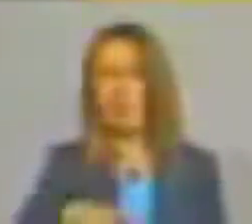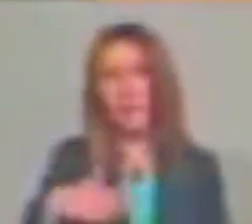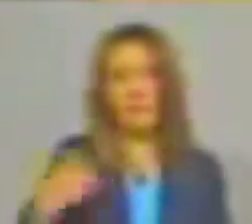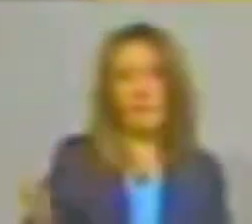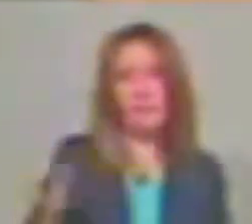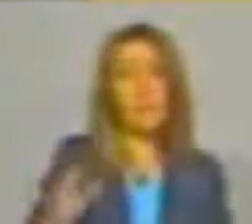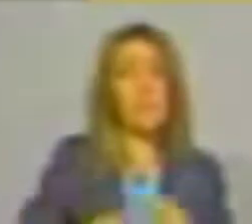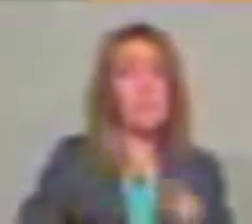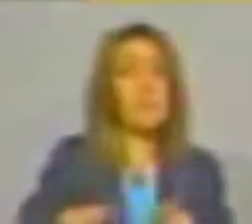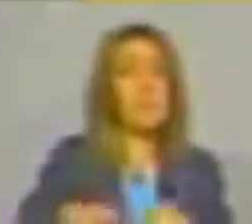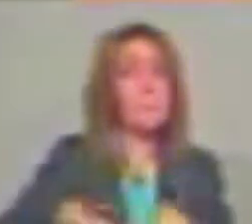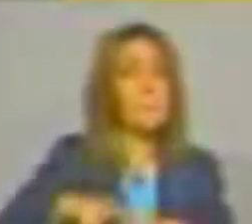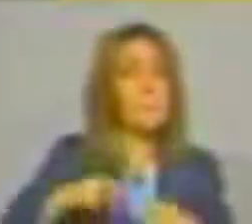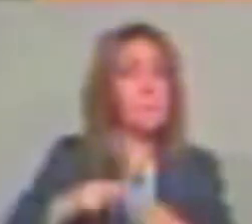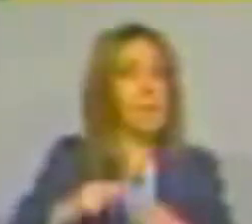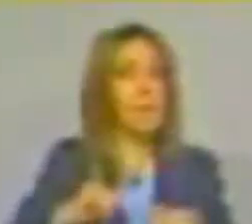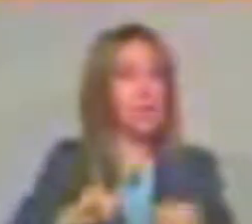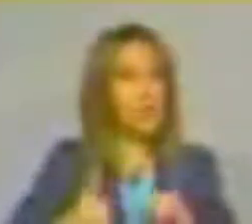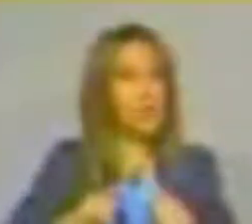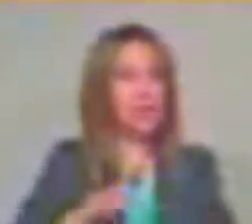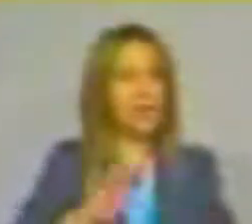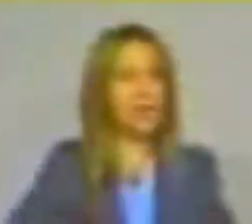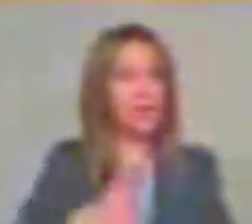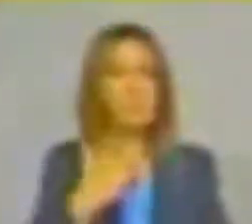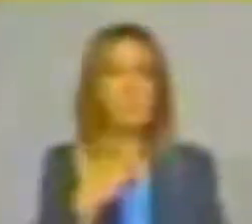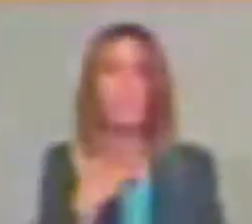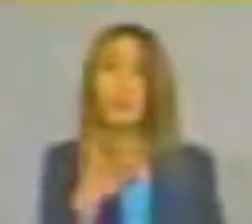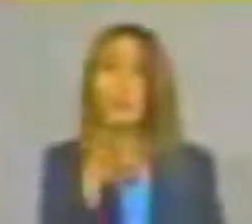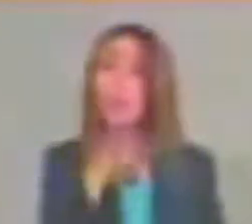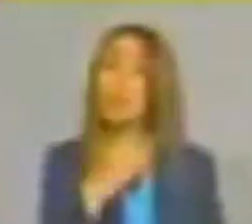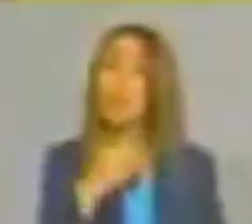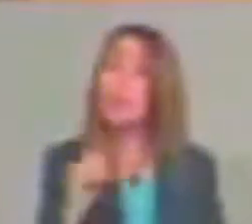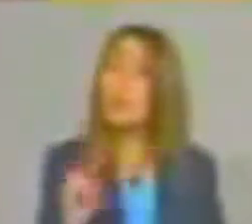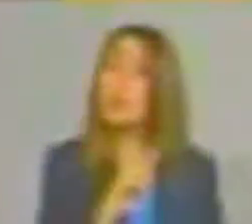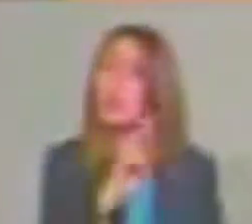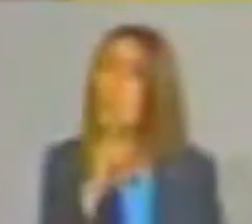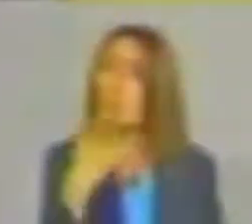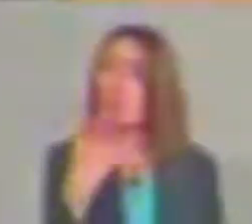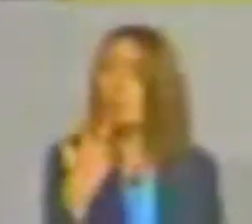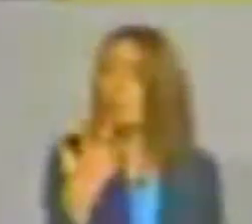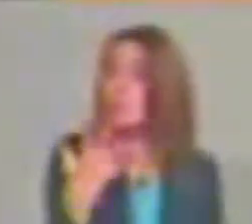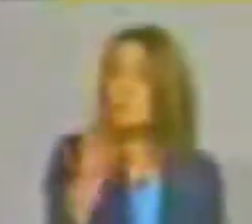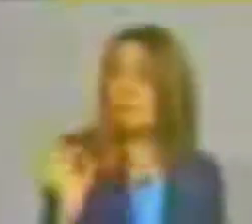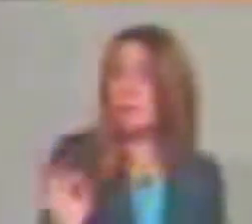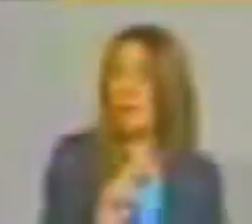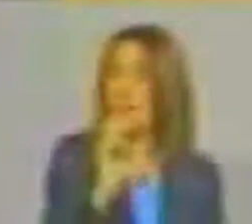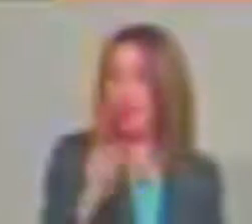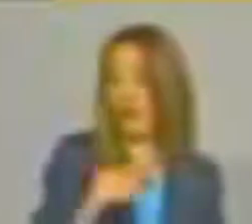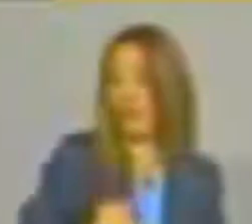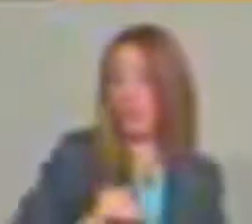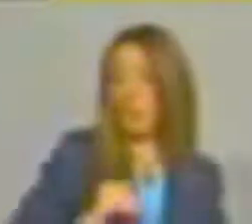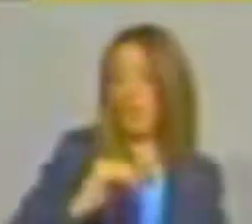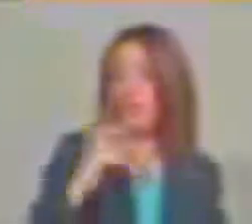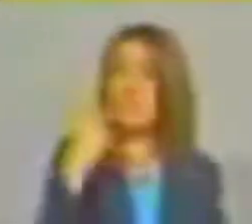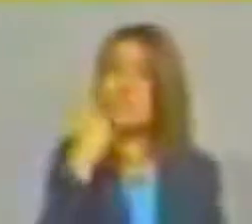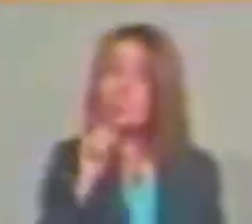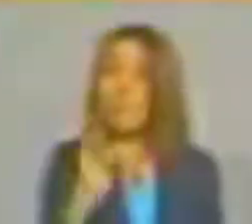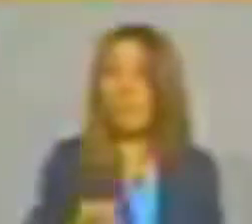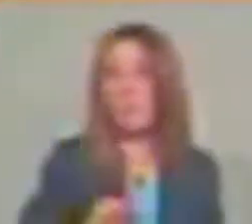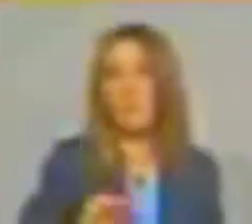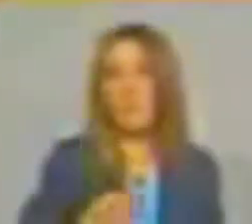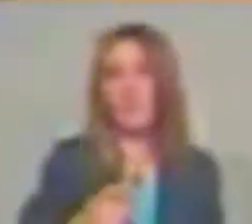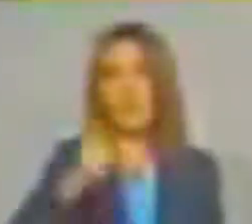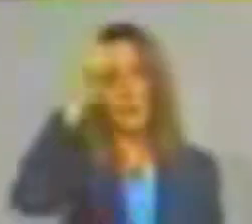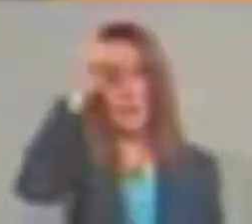imar tezyalarıyla elinde 300-500 milyon dolar, 3-5 milyar dolar biriktirdim diye kendince